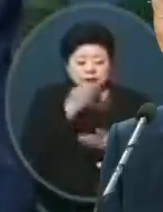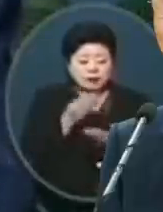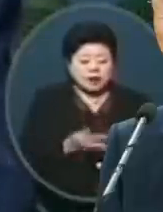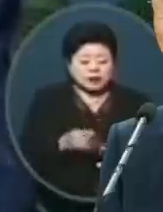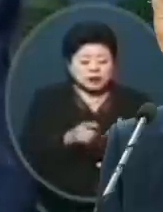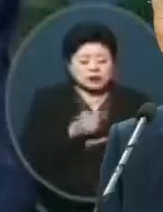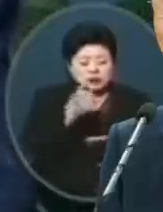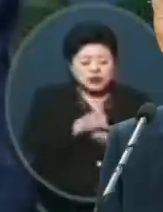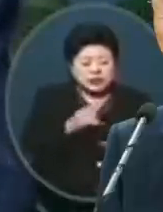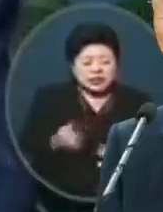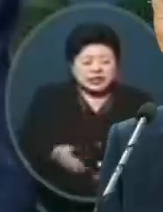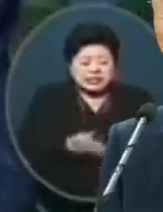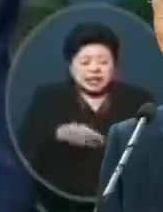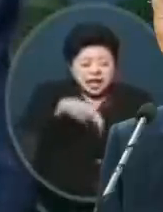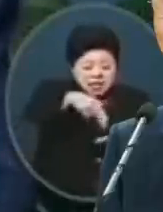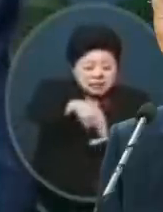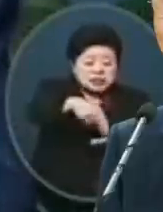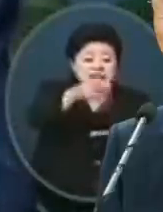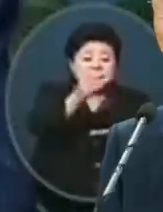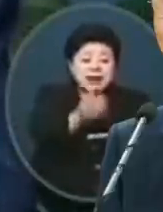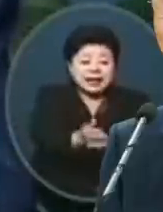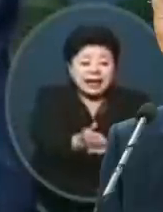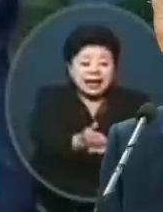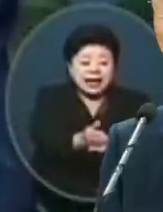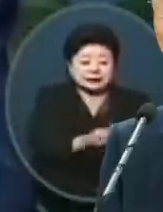복받으려면 죄인의 길에 서지 말아야 하는 것입니다.